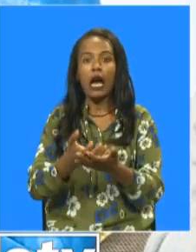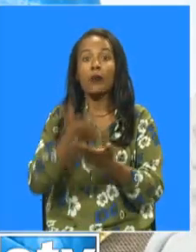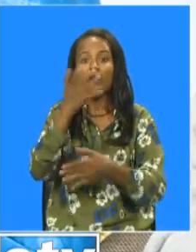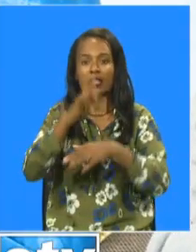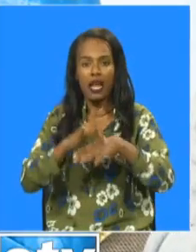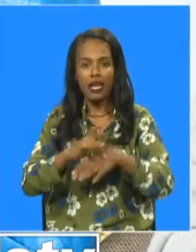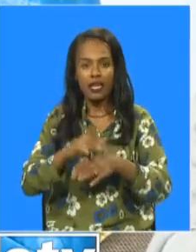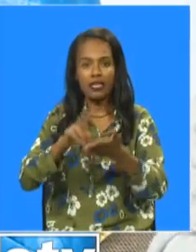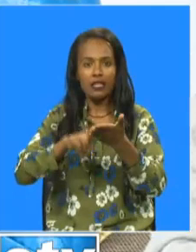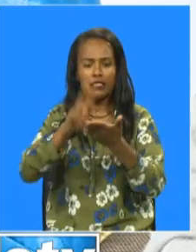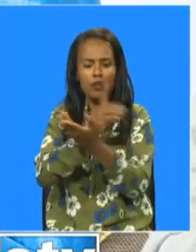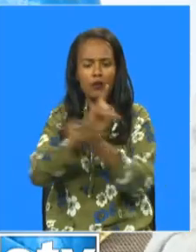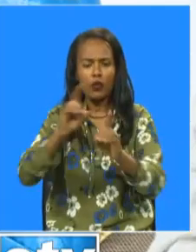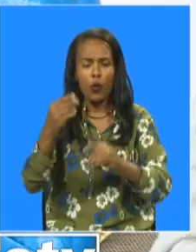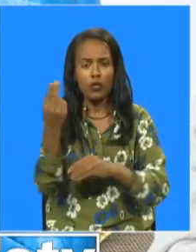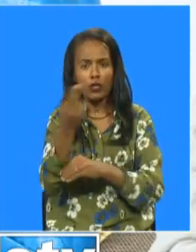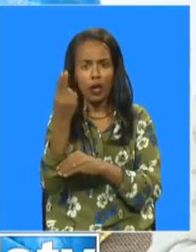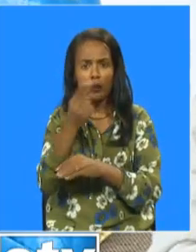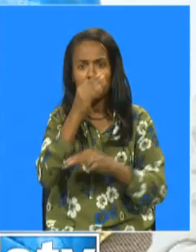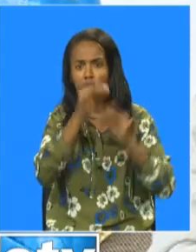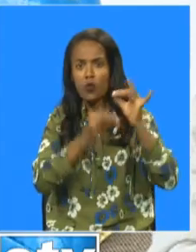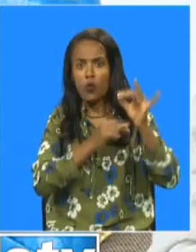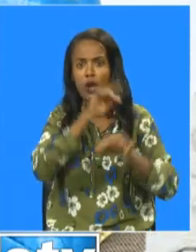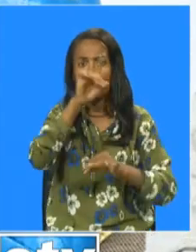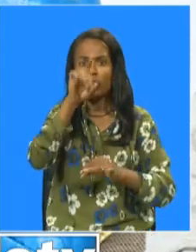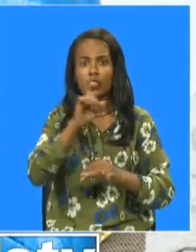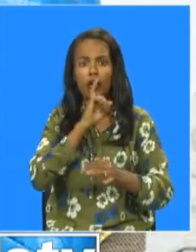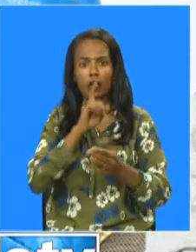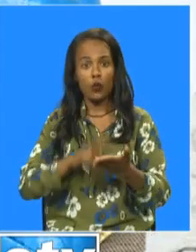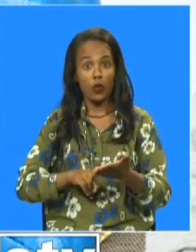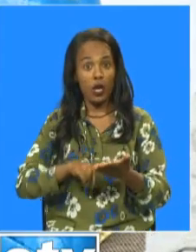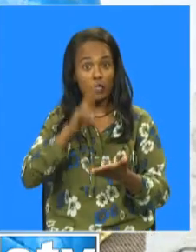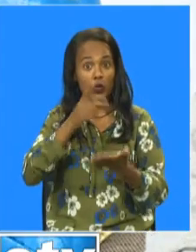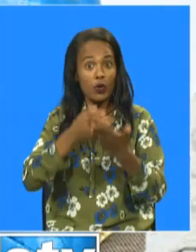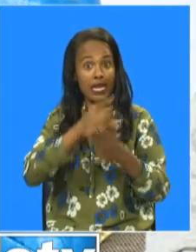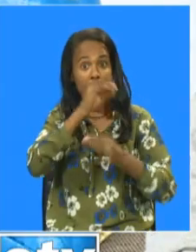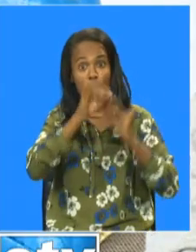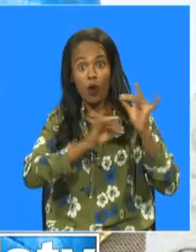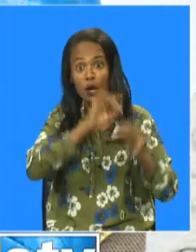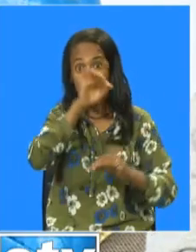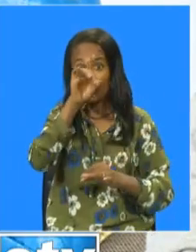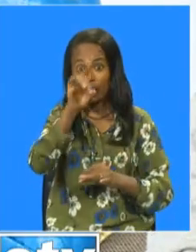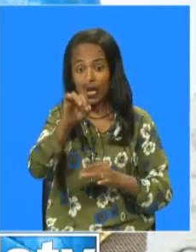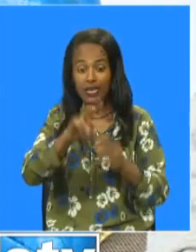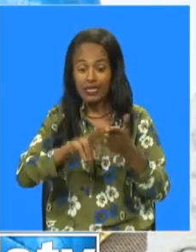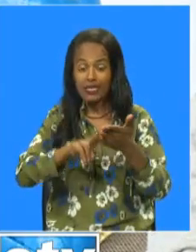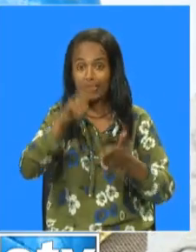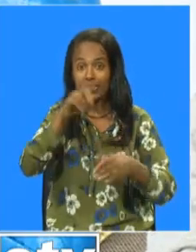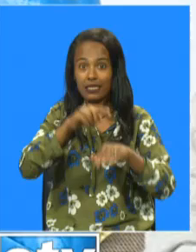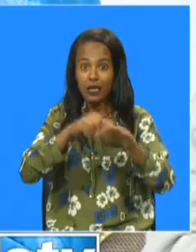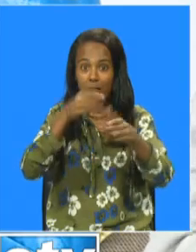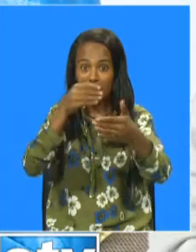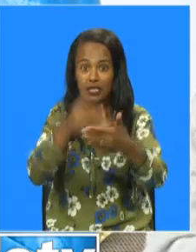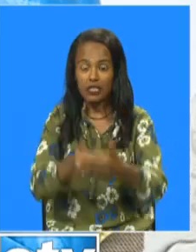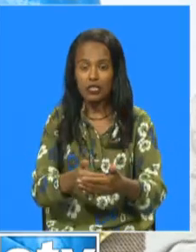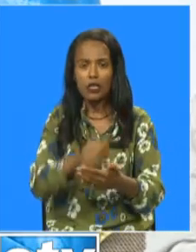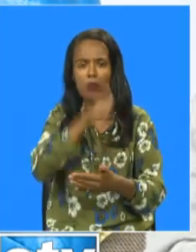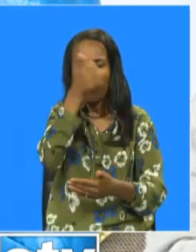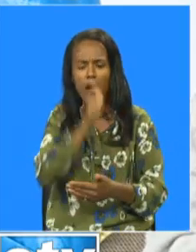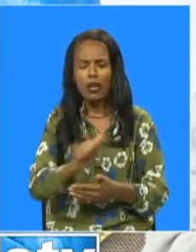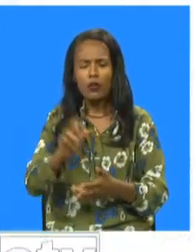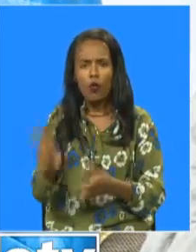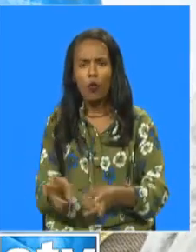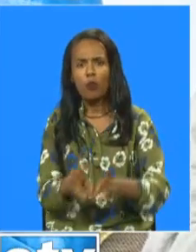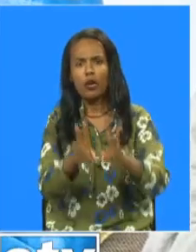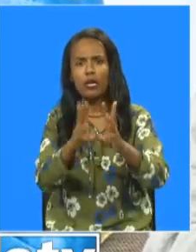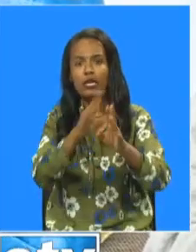የተነሳ የፍትሐዊ ተጠቃሚነት የሉዓላዊነት ጥያቄ ነው ያነሳ ነው። ይሄ የሉዓላዊነት ጥያቄ እስከተነሳ ጊዜ ድረስ ደግሞ በማንኛውም